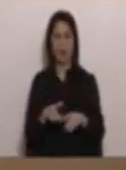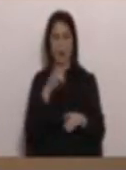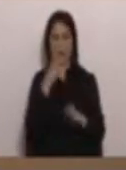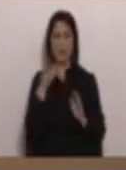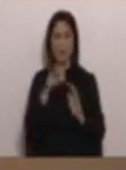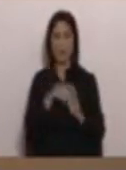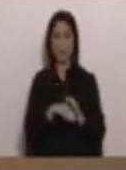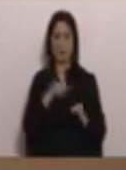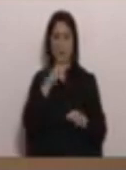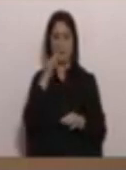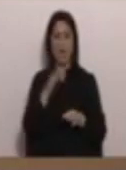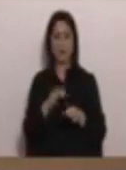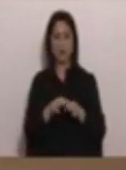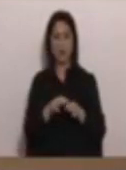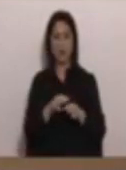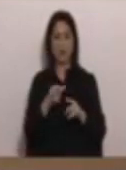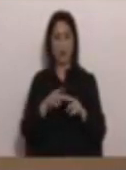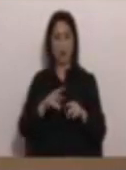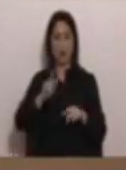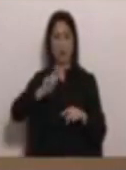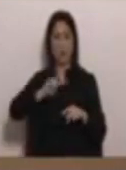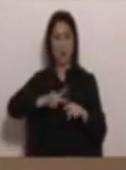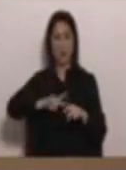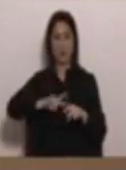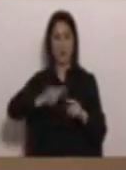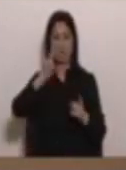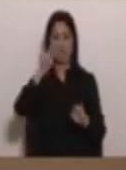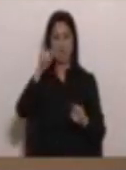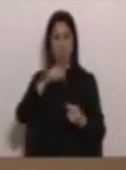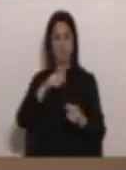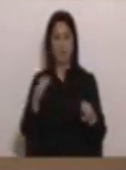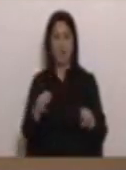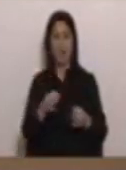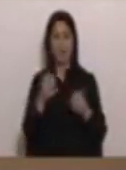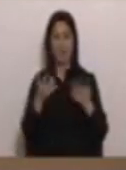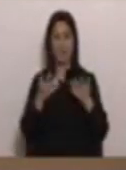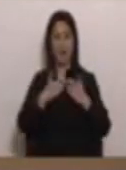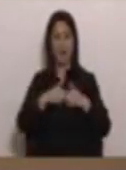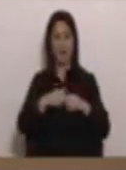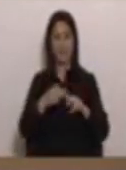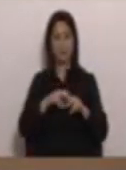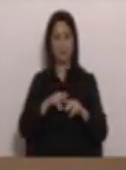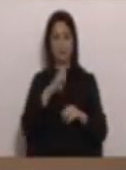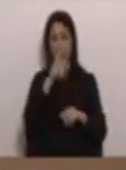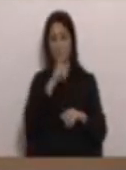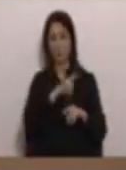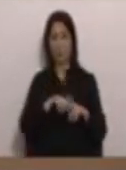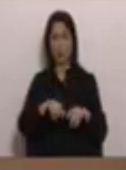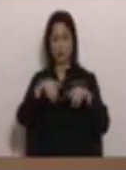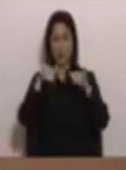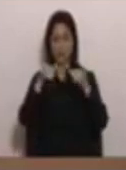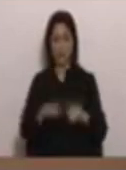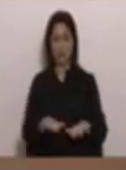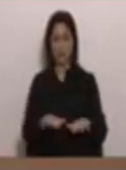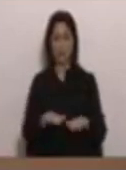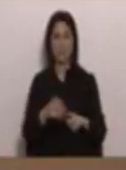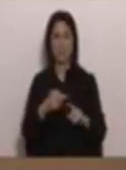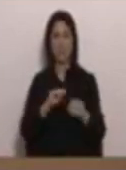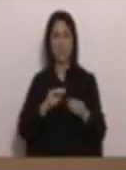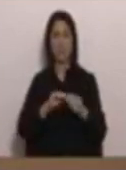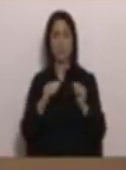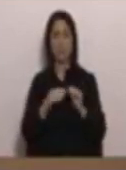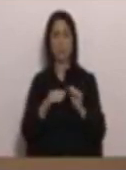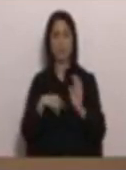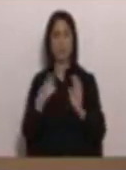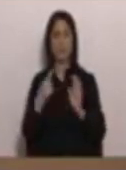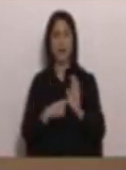ამავდროულად პასუხისგებლობა ორმაგია და შესაბამისად არანაირი მექანიზმი იმისთვის, რომ დროულად გადაიჭრეს ის პრობლემური